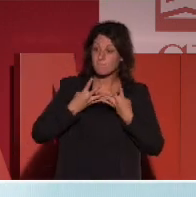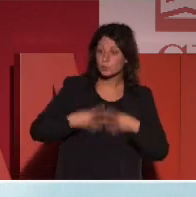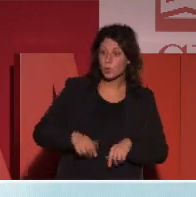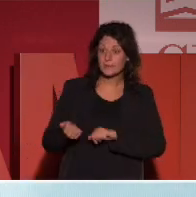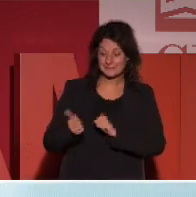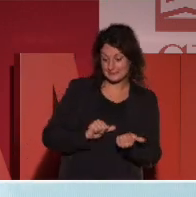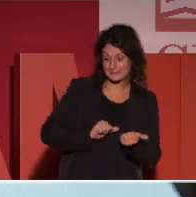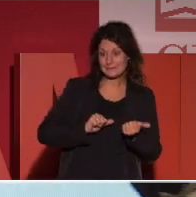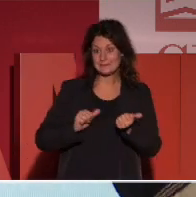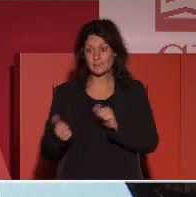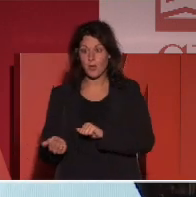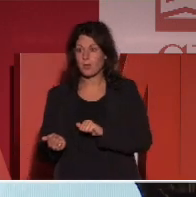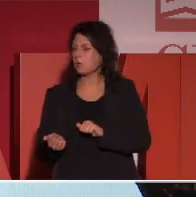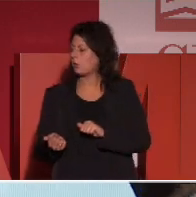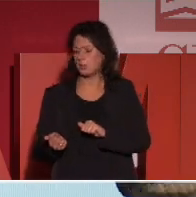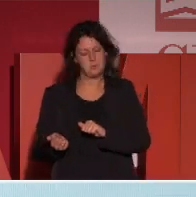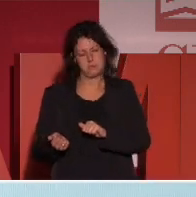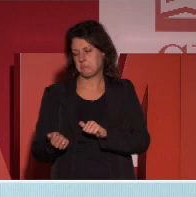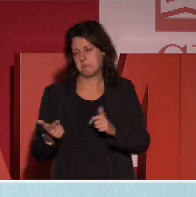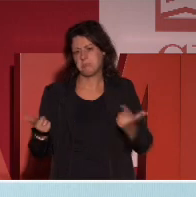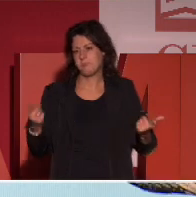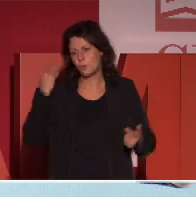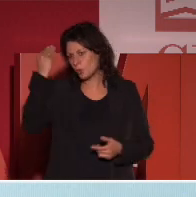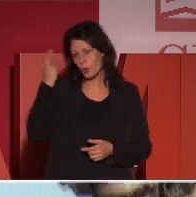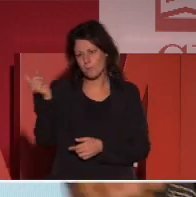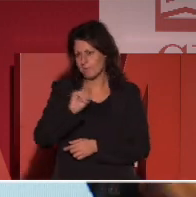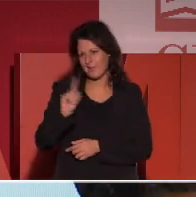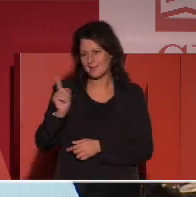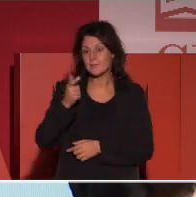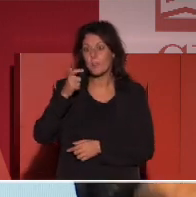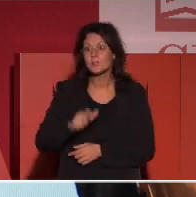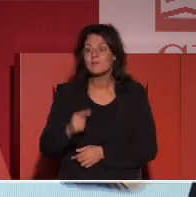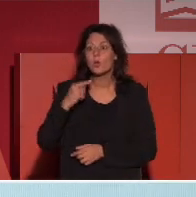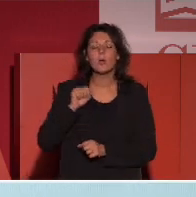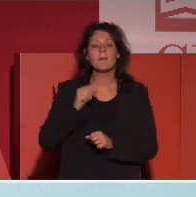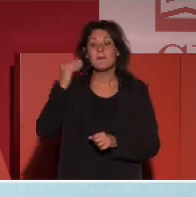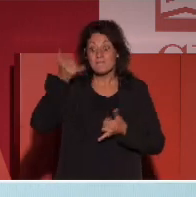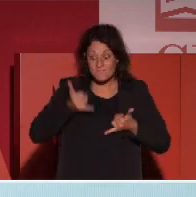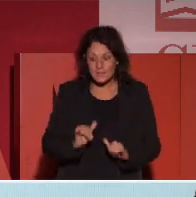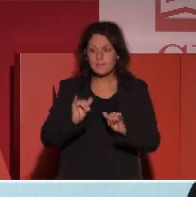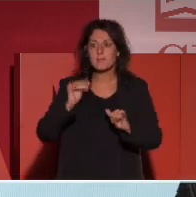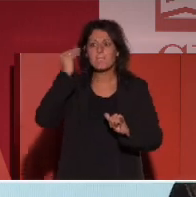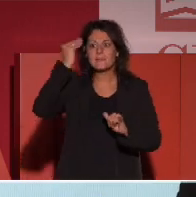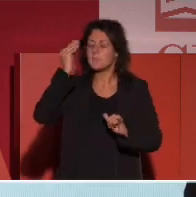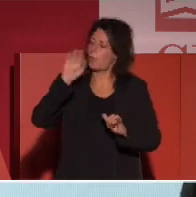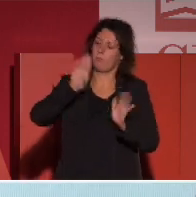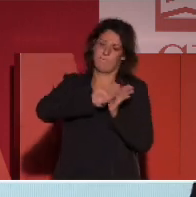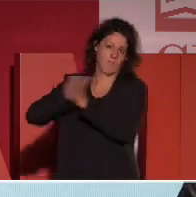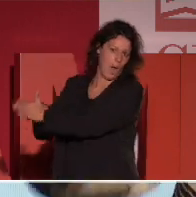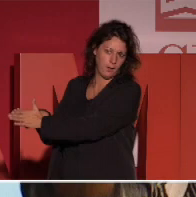puoi neanche permettere il pensiero di avere dei figli perché ma non è perché non li vuoi